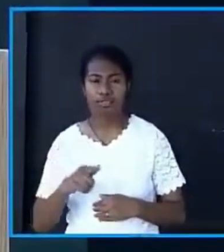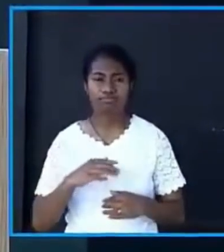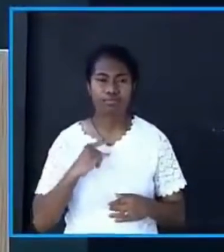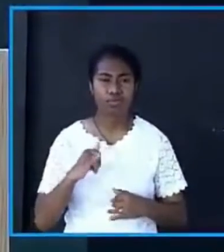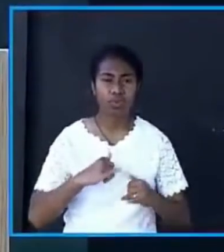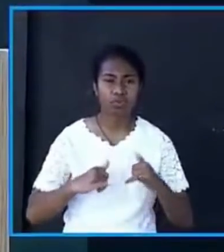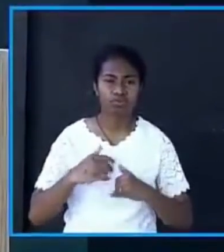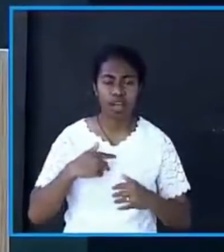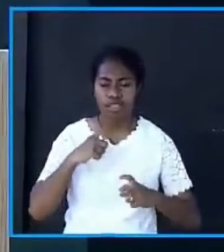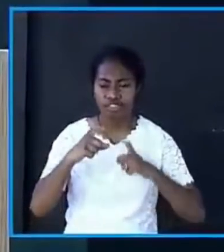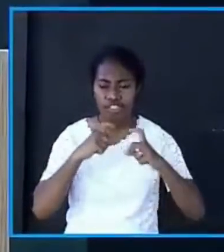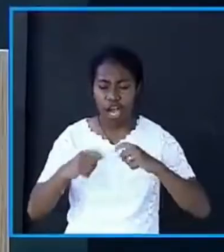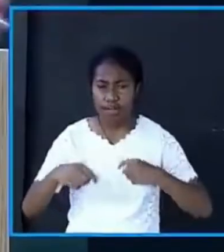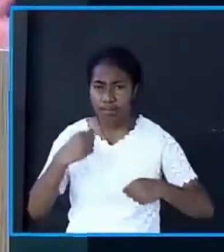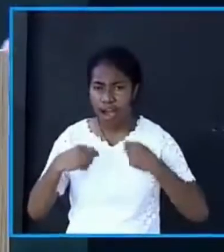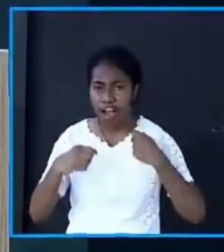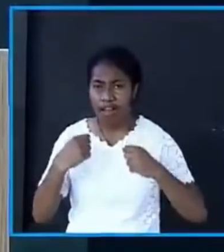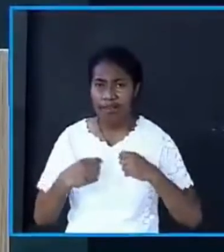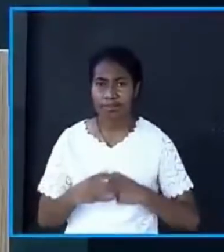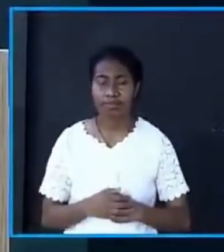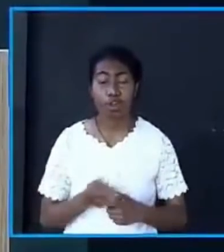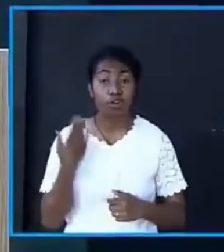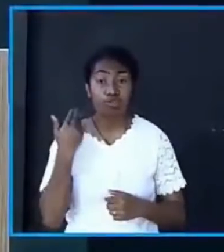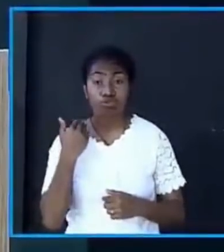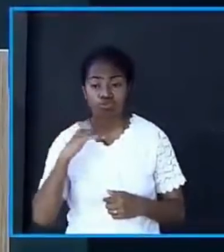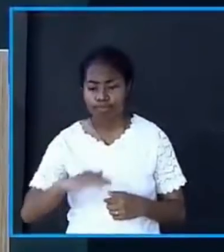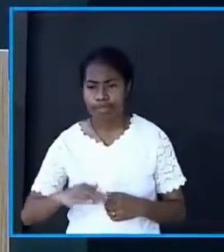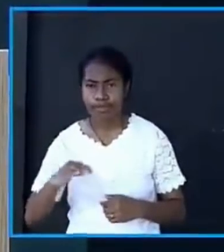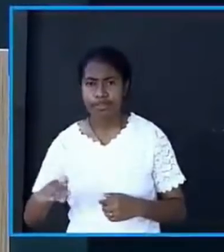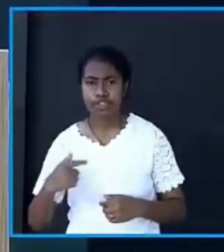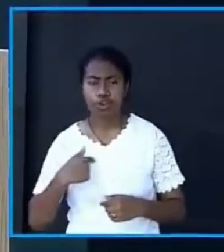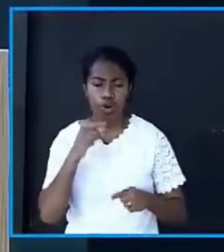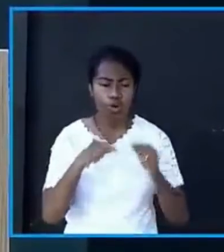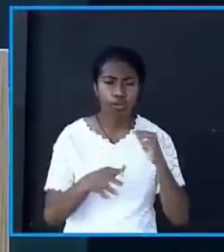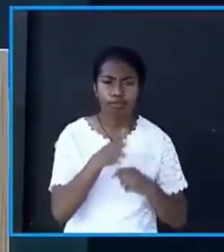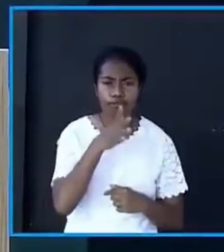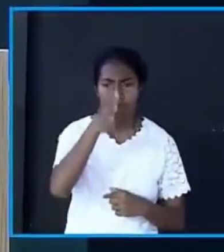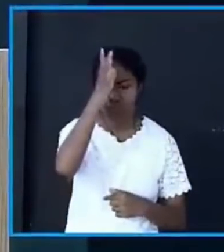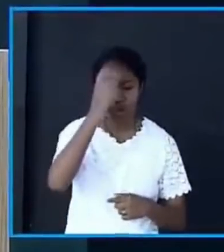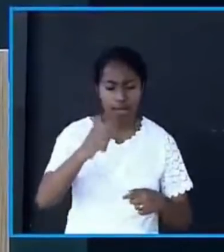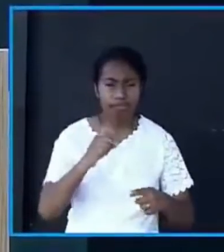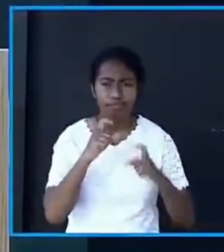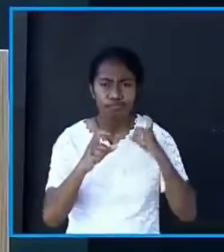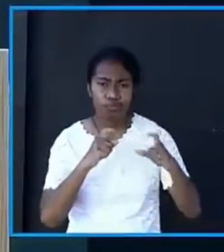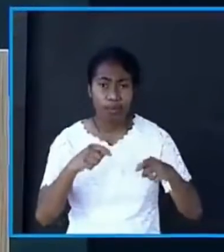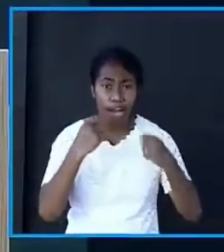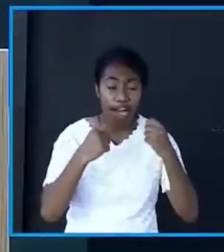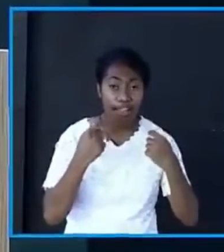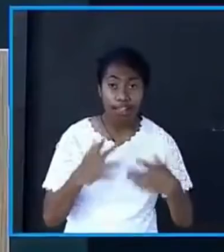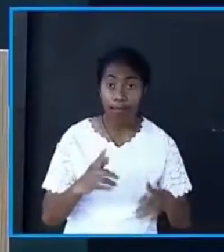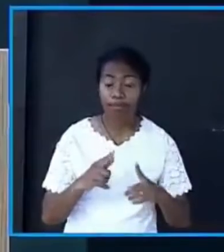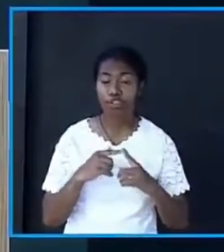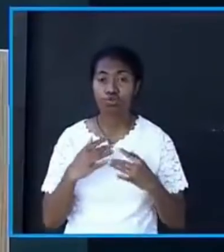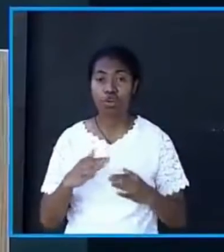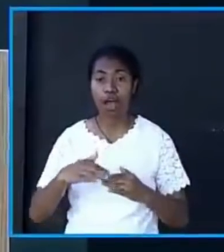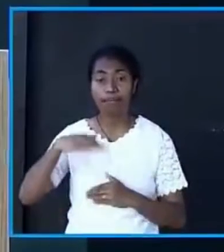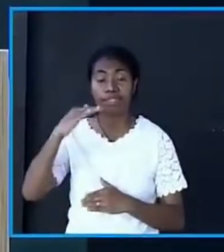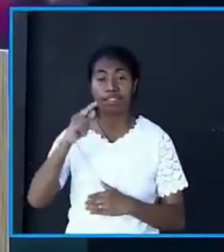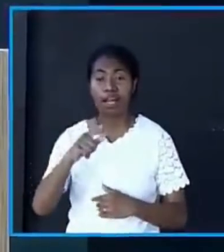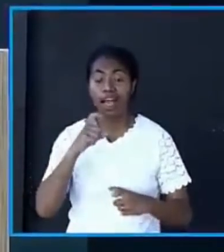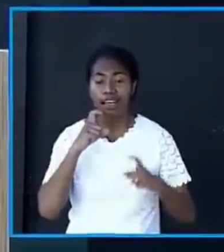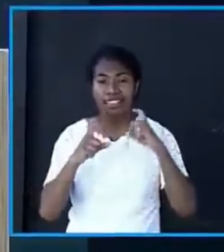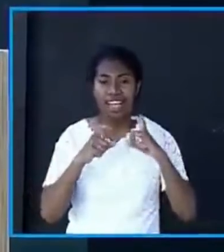cari makan untuk orang tua dulu waktu mereka kecil orang tua cari makan untuk mereka sekarang sudah tua orang tua tidak bisa